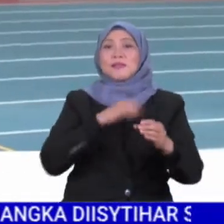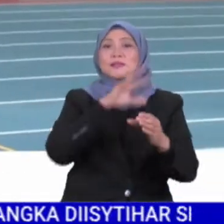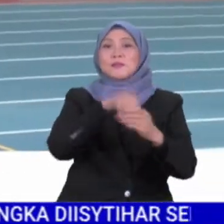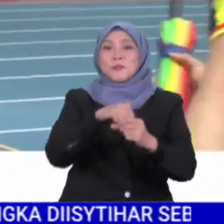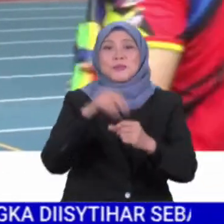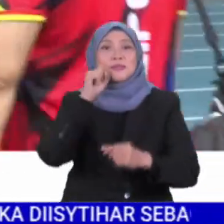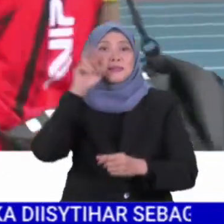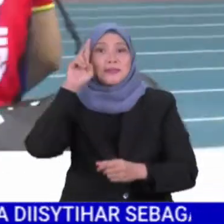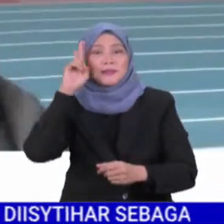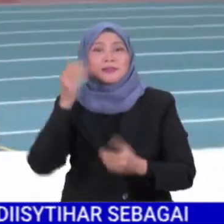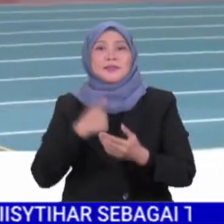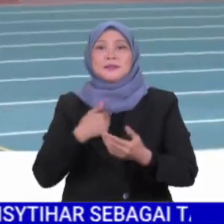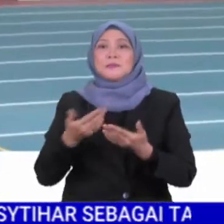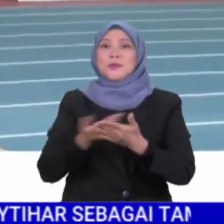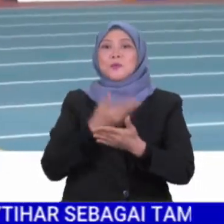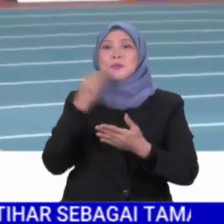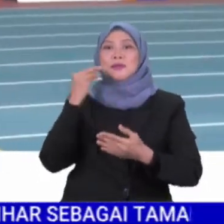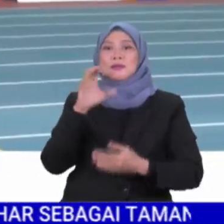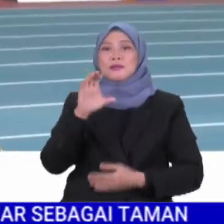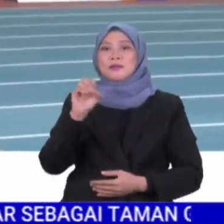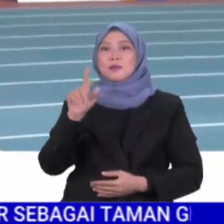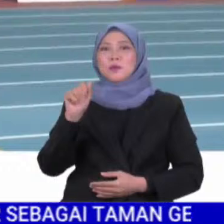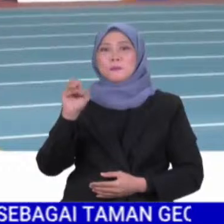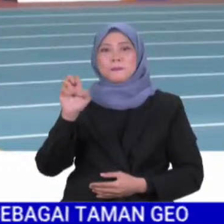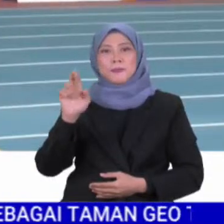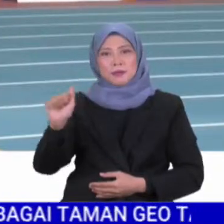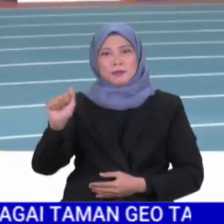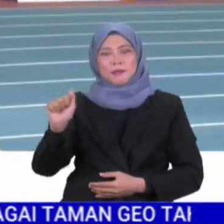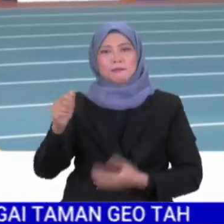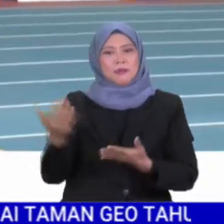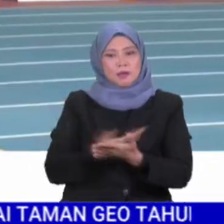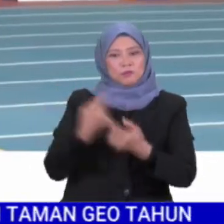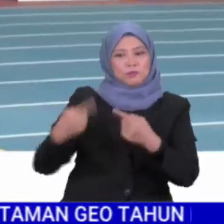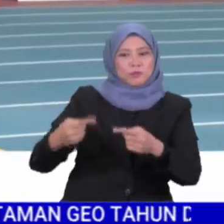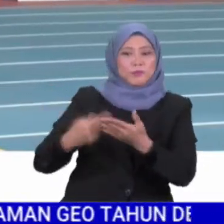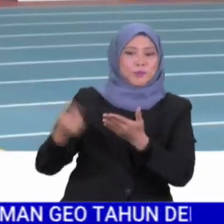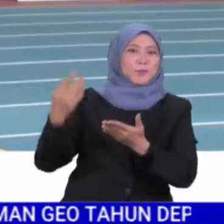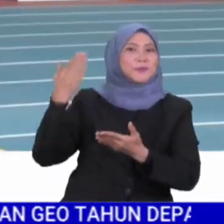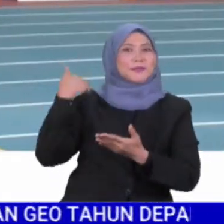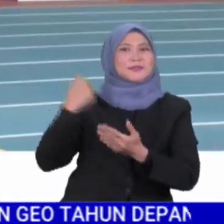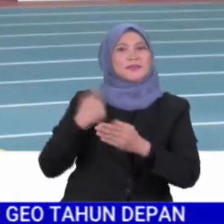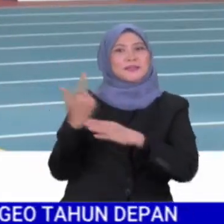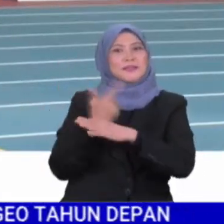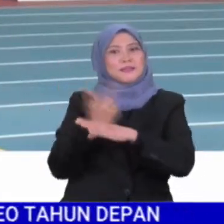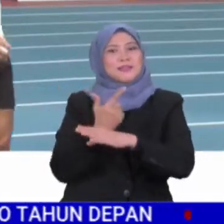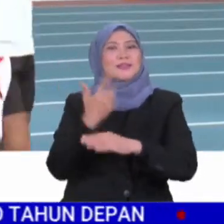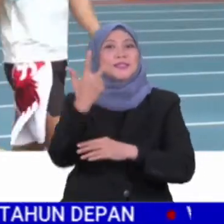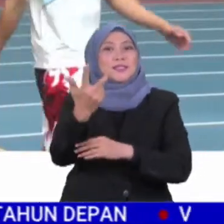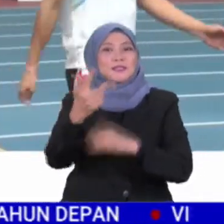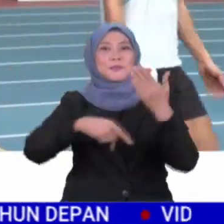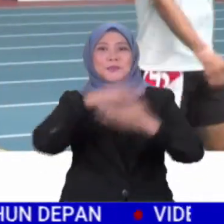senior. Saya baru balik dari Colombia dan saya fight untuk senior dan baru berapa minggu yang lepas saya training untuk 3